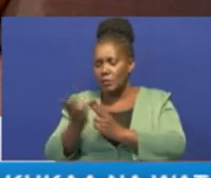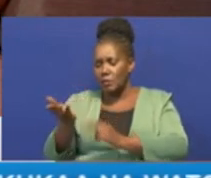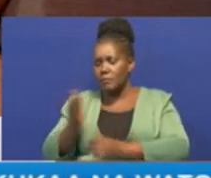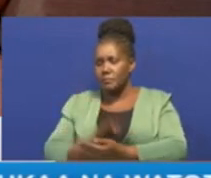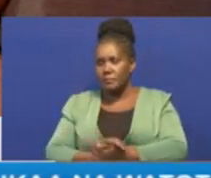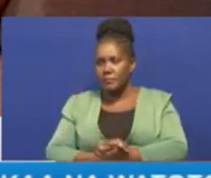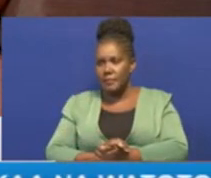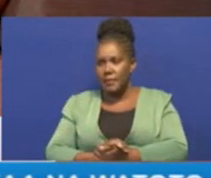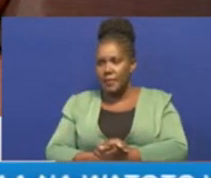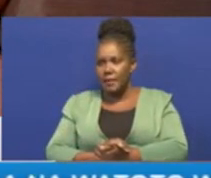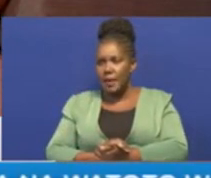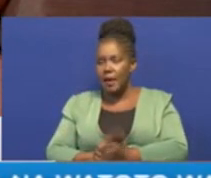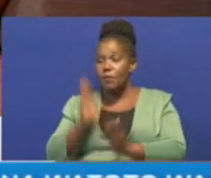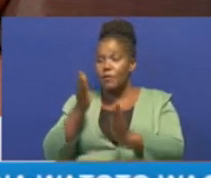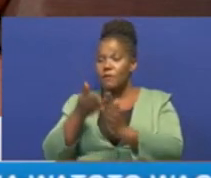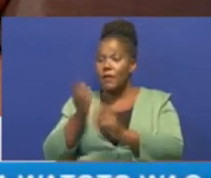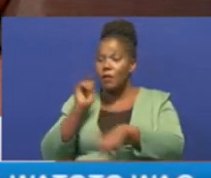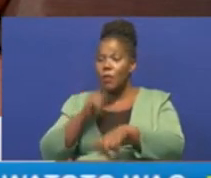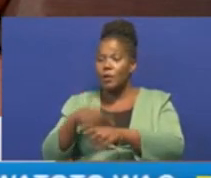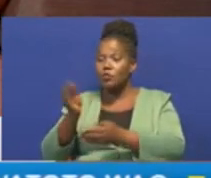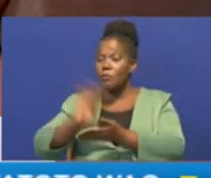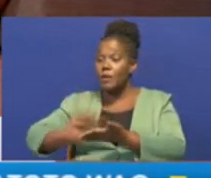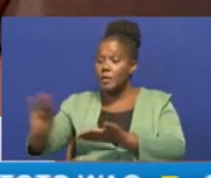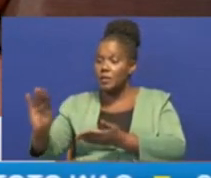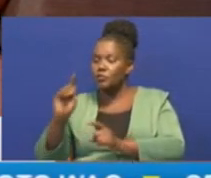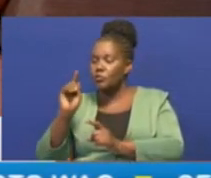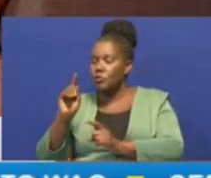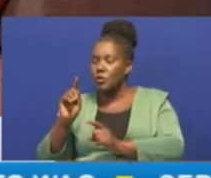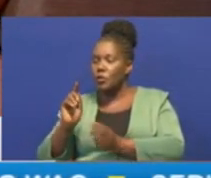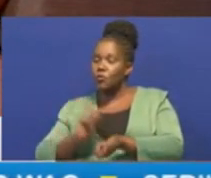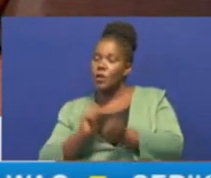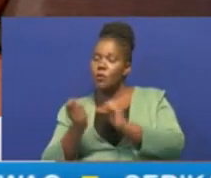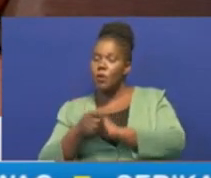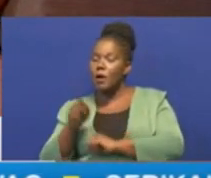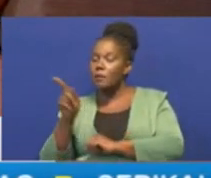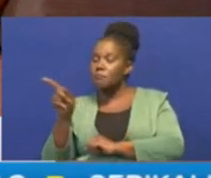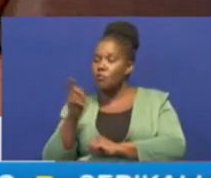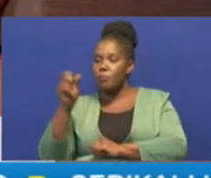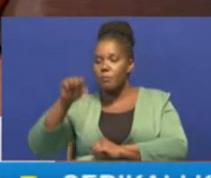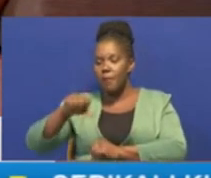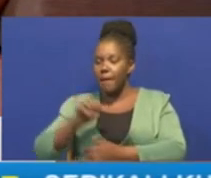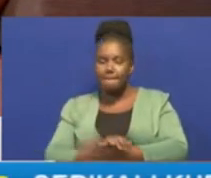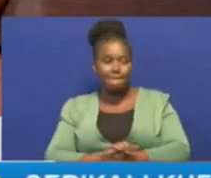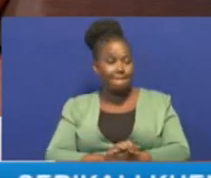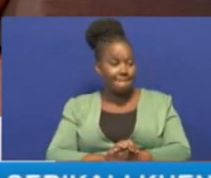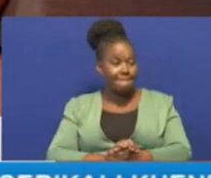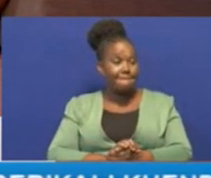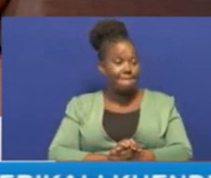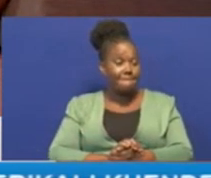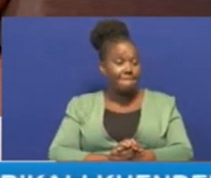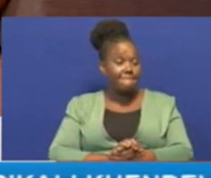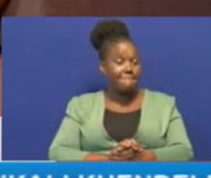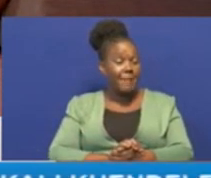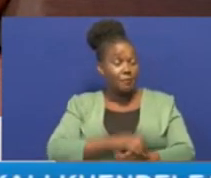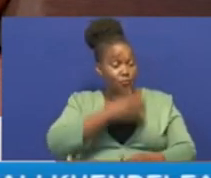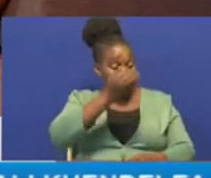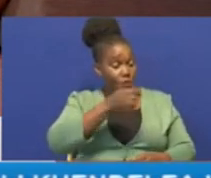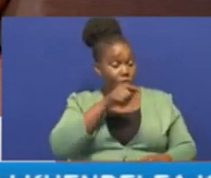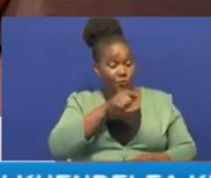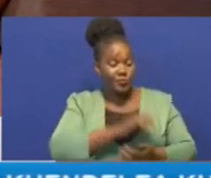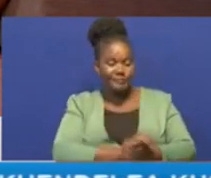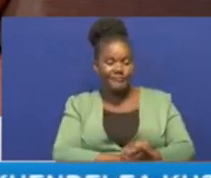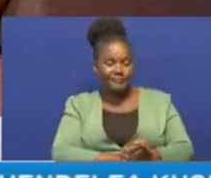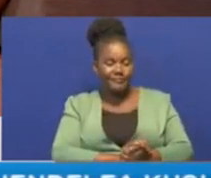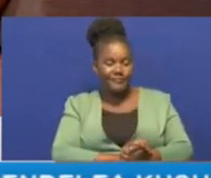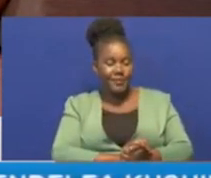muda wa marejesho basi usiwe mkopo mbaya kama ilivyotuambia Kelvin. Kwanza ndo mwezi wenyewe huu, kwa hiyo tuwaombe kwanza kina baba